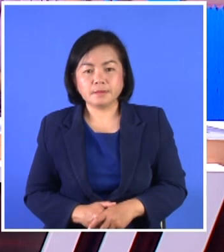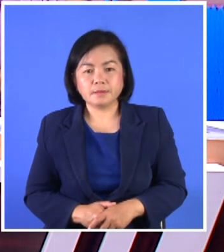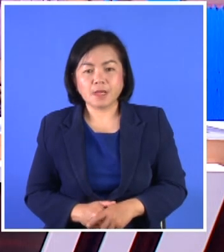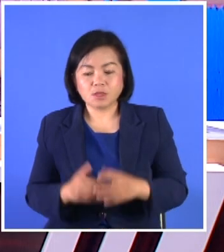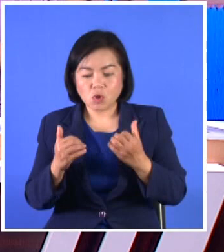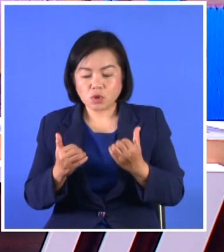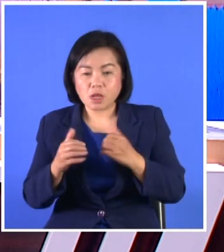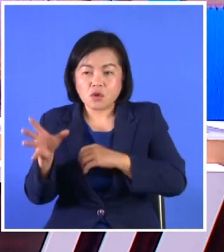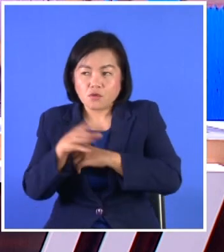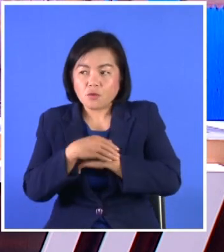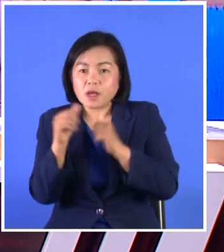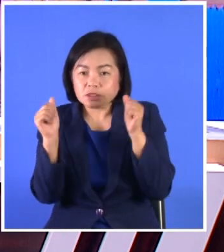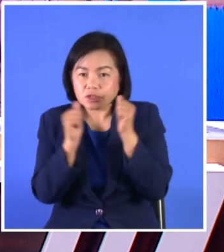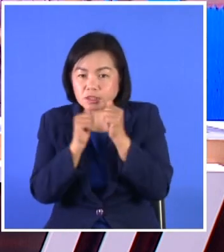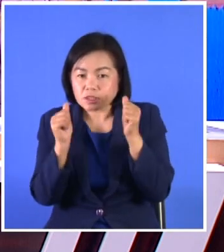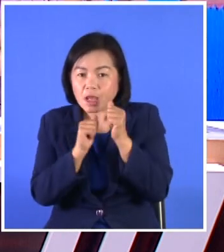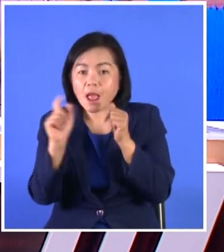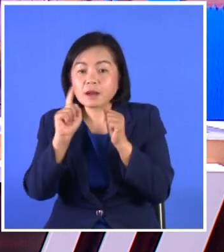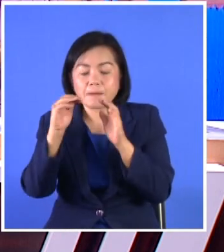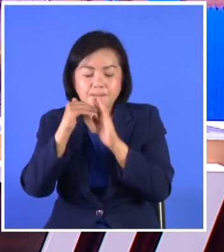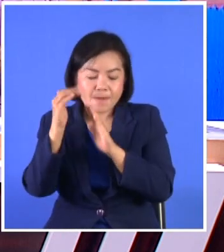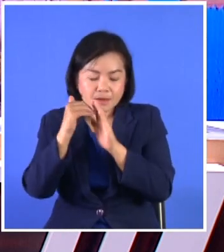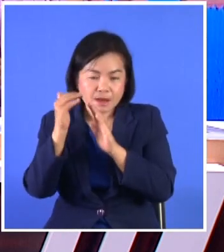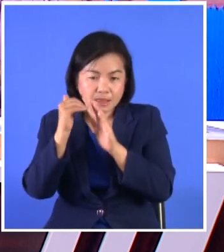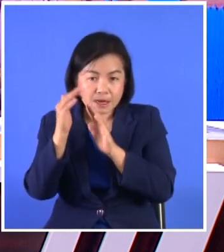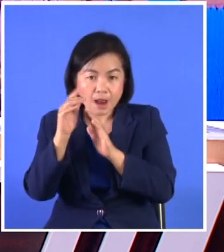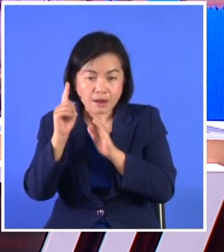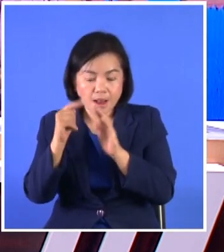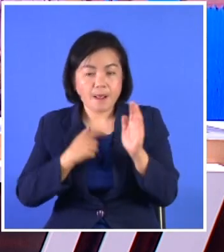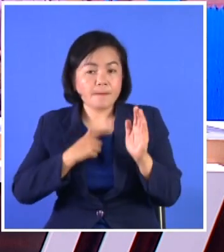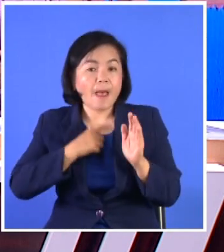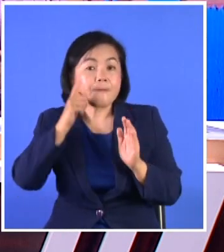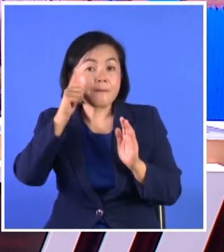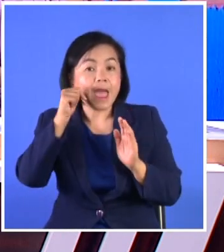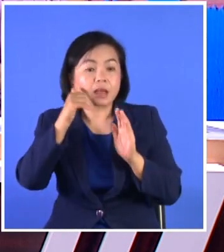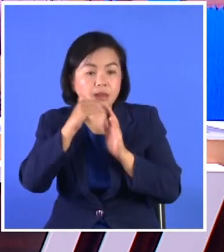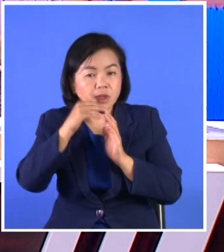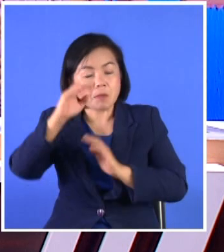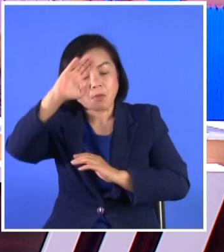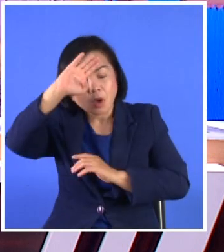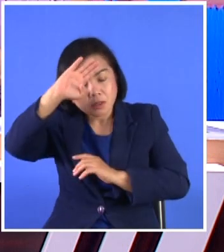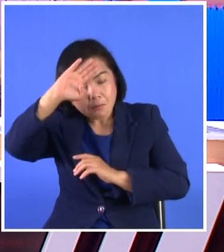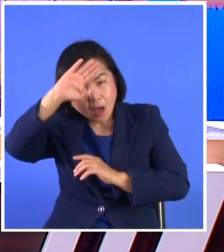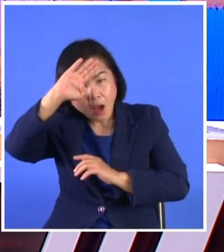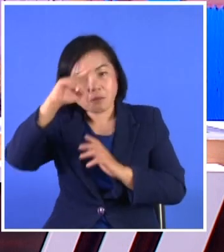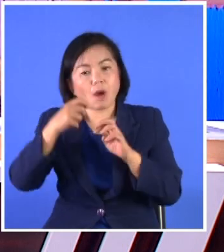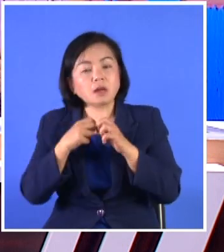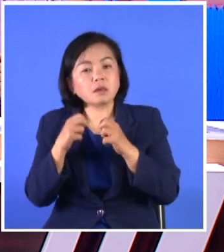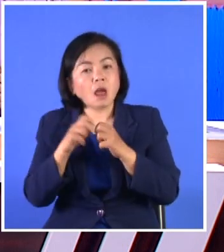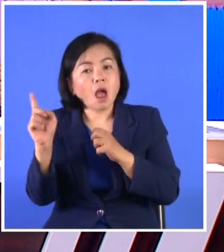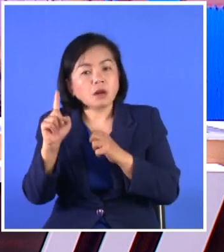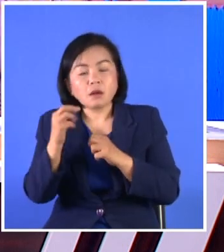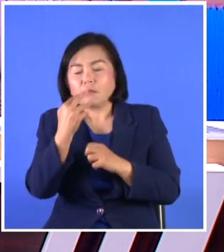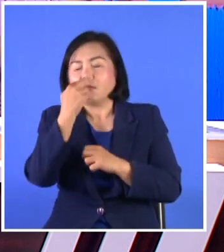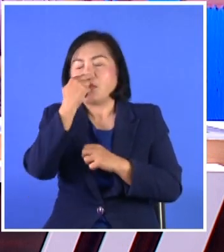ช่วงนี้อากาศหนาวเย็นนะคะโดยเฉพาะพื้นที่ภาคเหนืออย่างจังหวัดแม่ฮ่องสอนนะคะก็มีผู้ป่วยที่เป็นปัญหาเรื่องของโรคระบบทาง